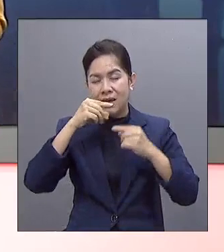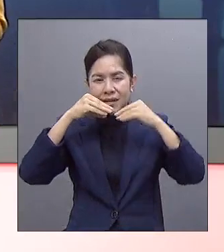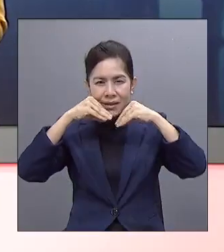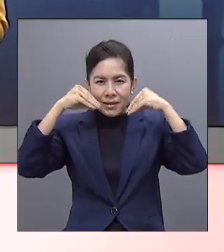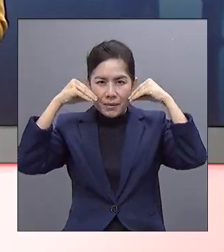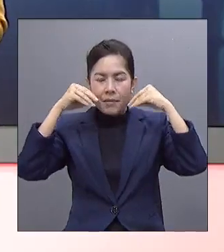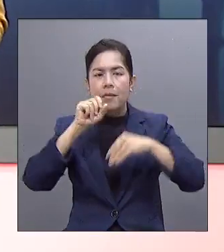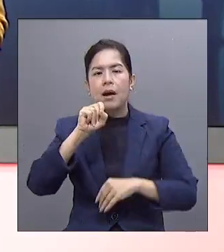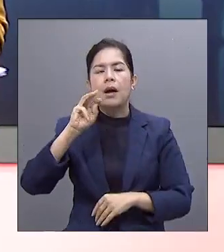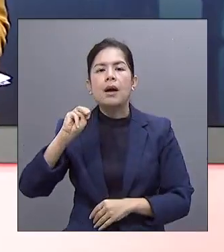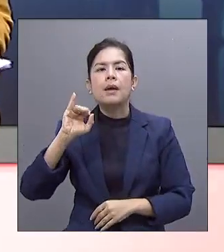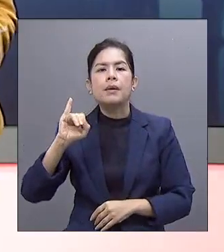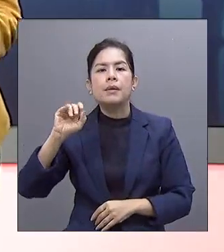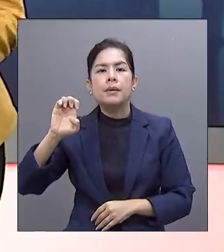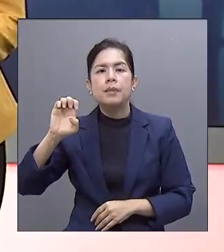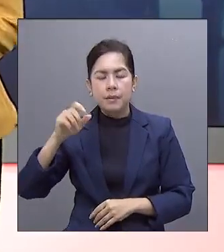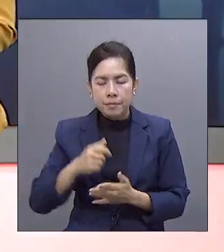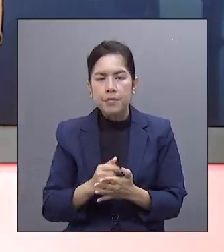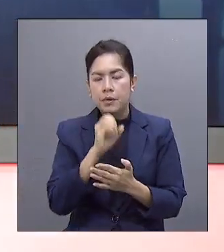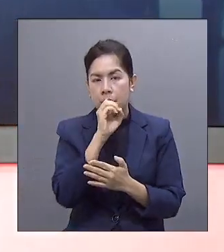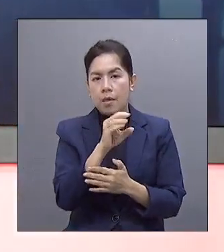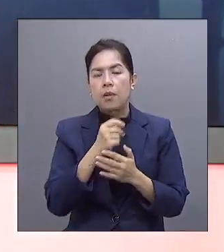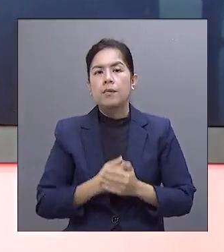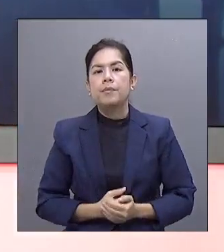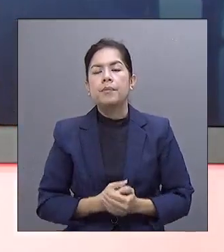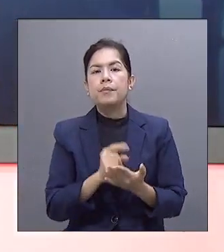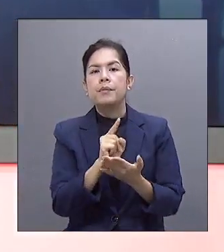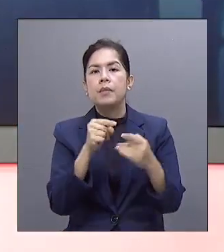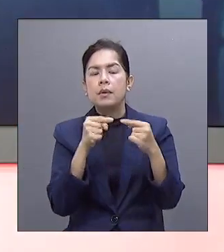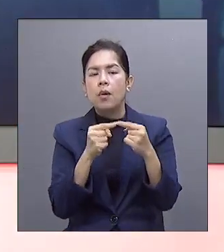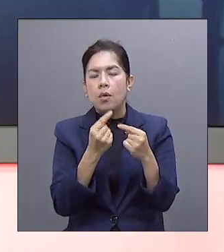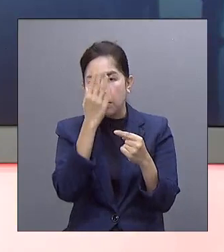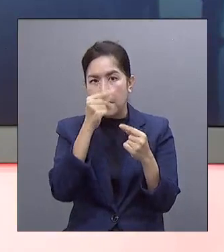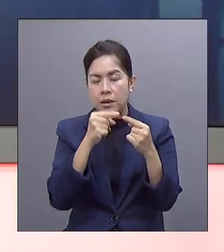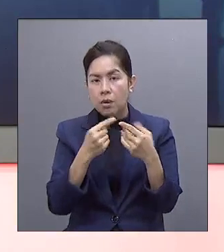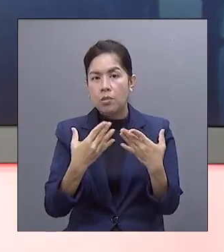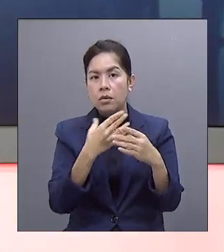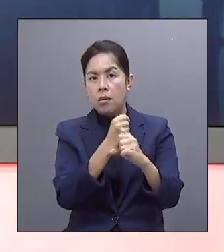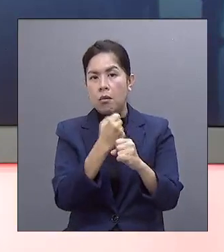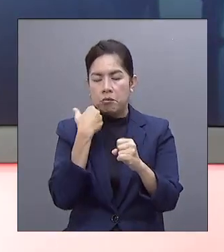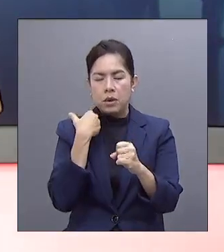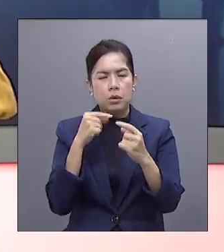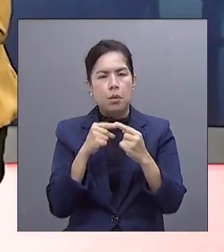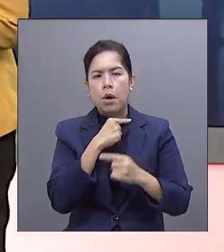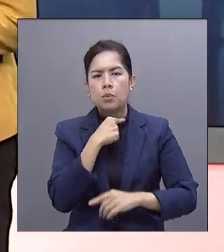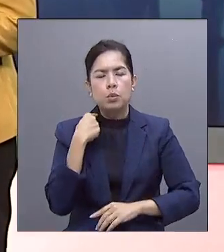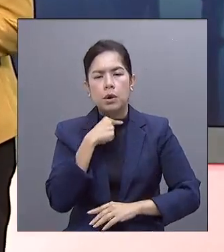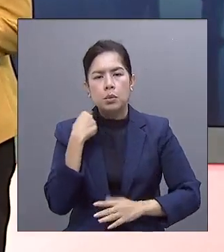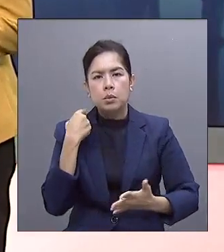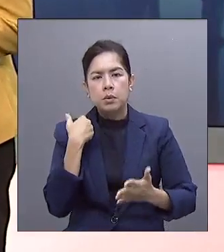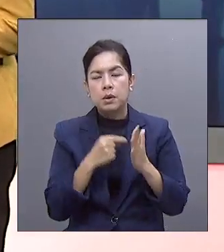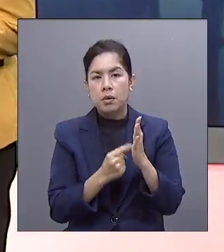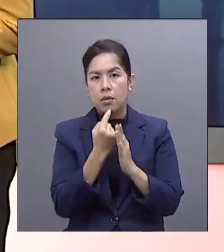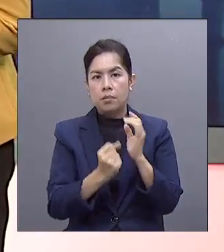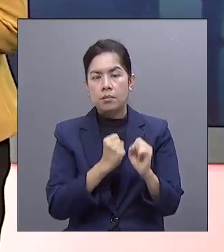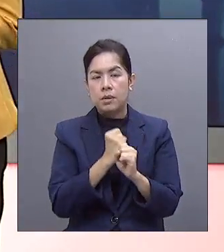พัฒนาธุรกิจการค้าของกระทรวงพาณิชย์นะคะบอกว่ามีผลการดำเนินงานขาดทุนต่อเนื่องค่ะตั้งแต่ปี